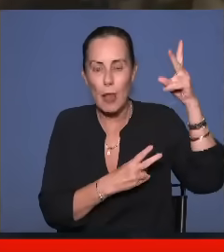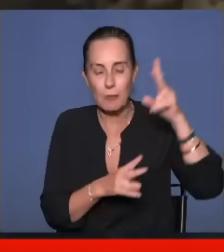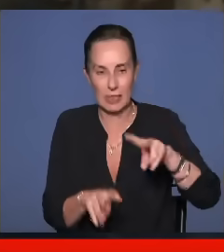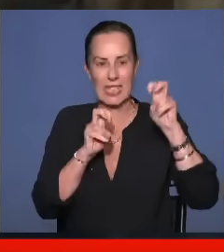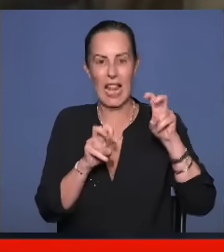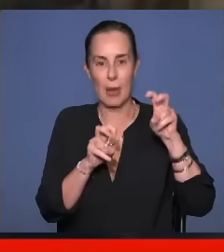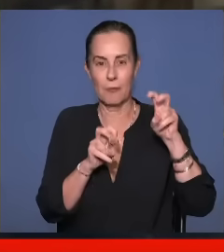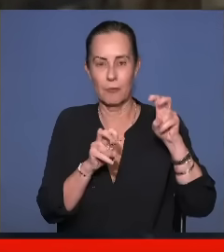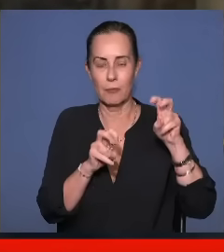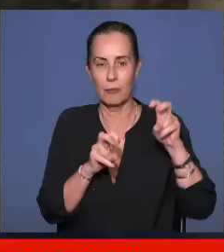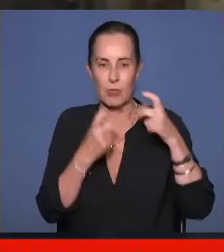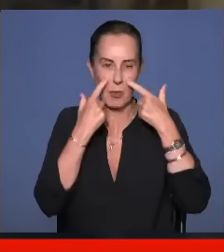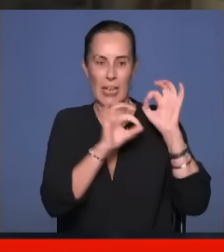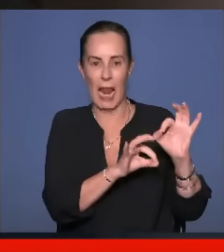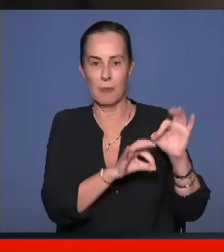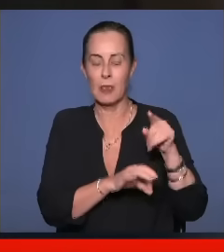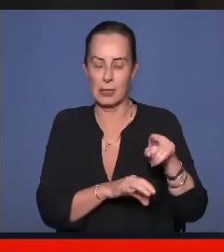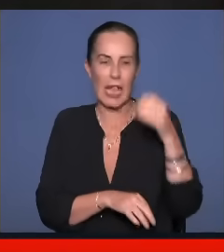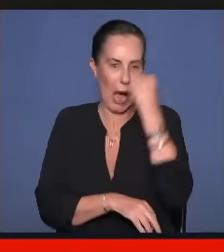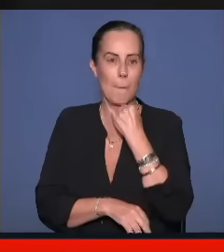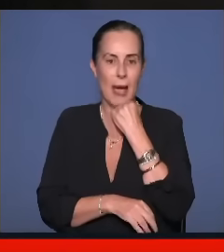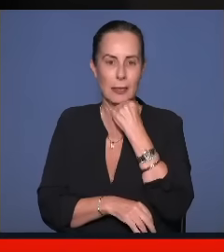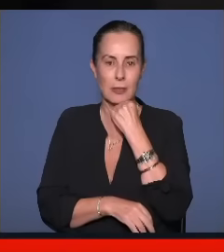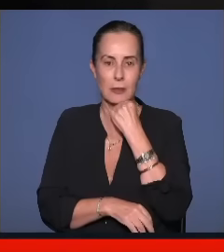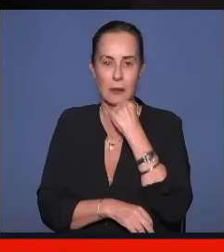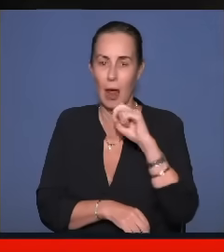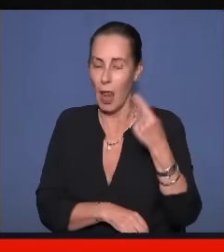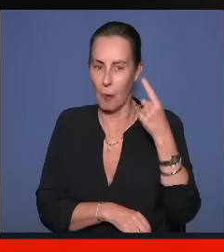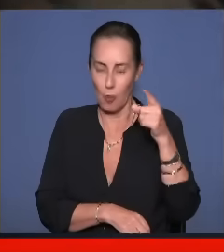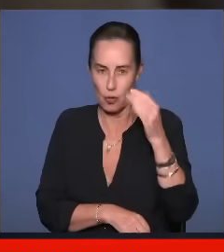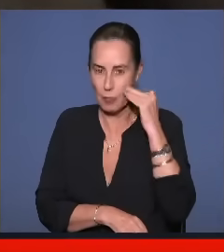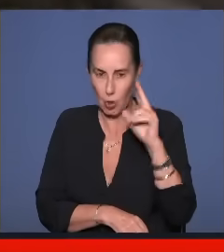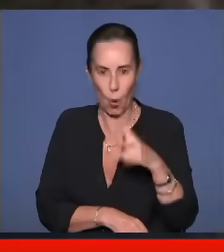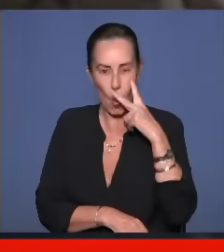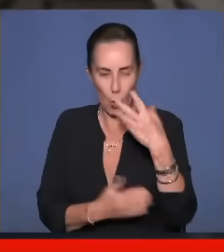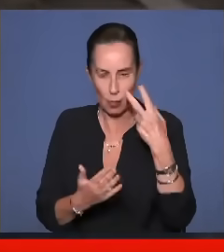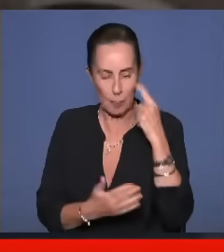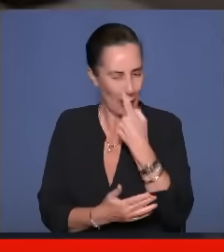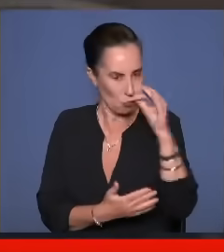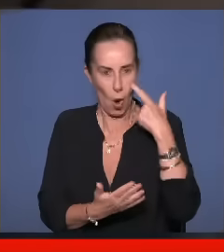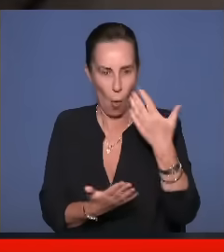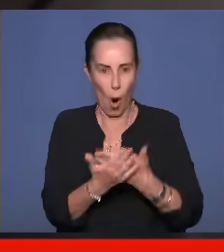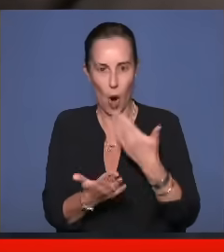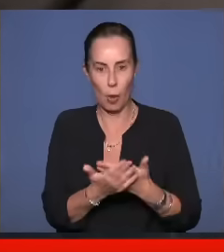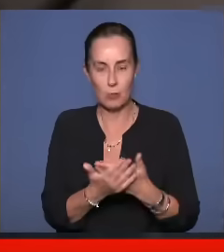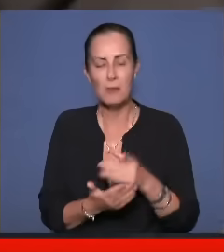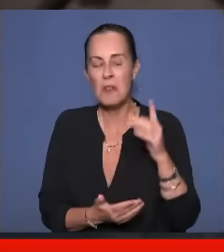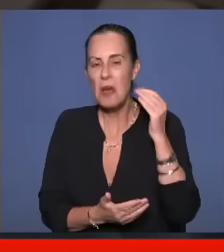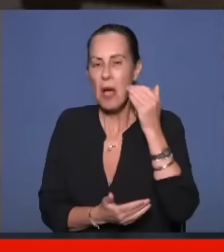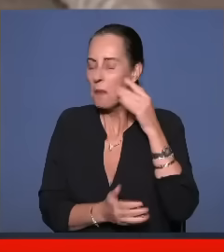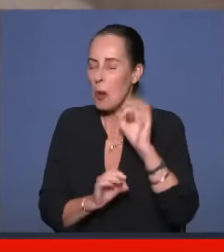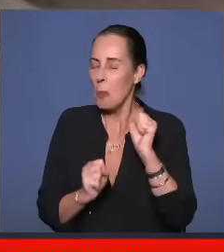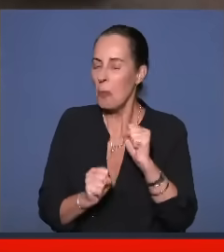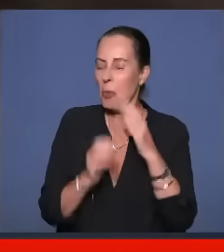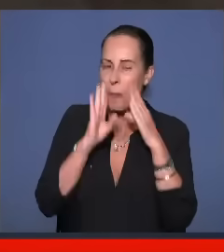as a human shield. This is Hamas. על אף שהכתבים יכלו לראות את ההוכחות במו עיניהם, הם עדיין גילו